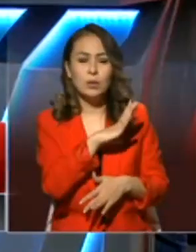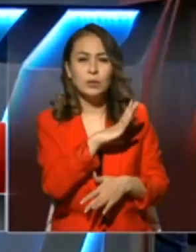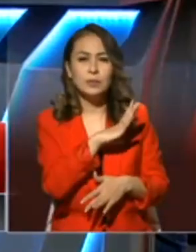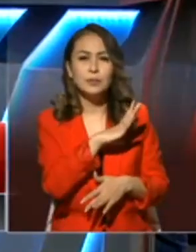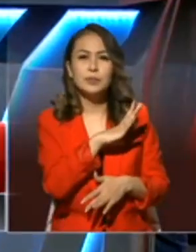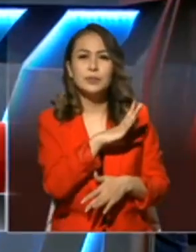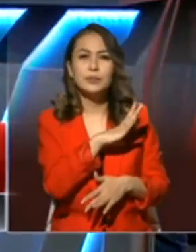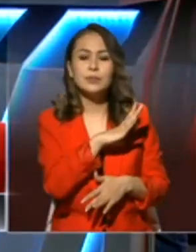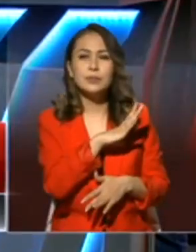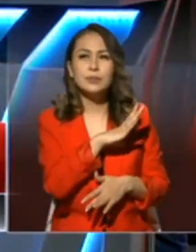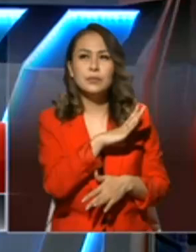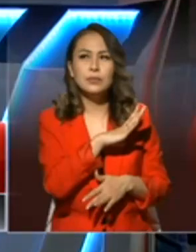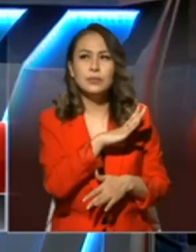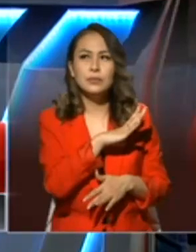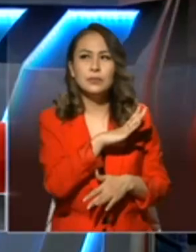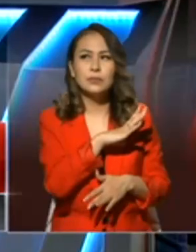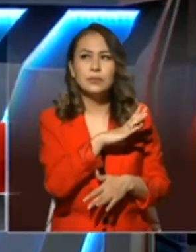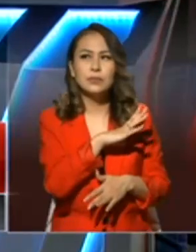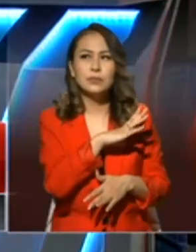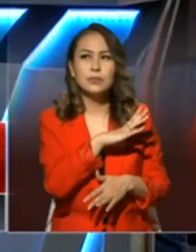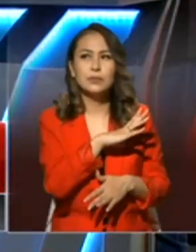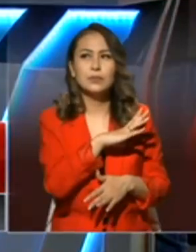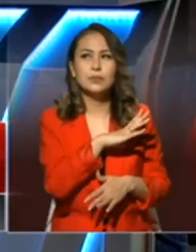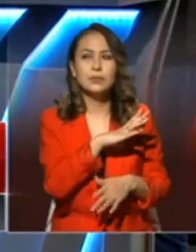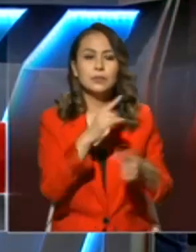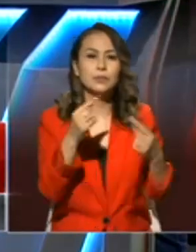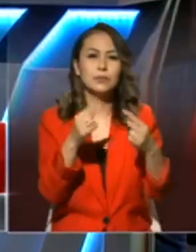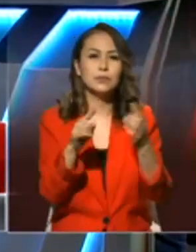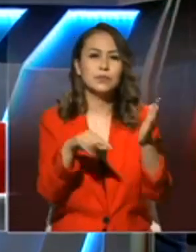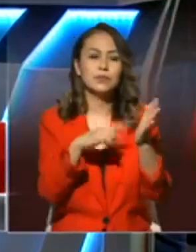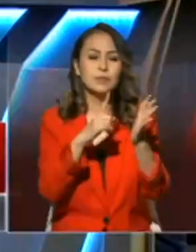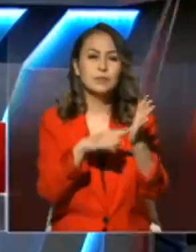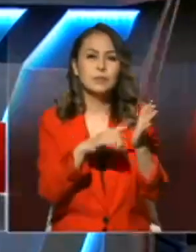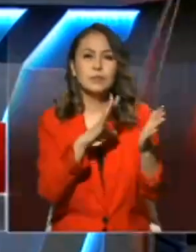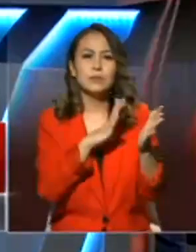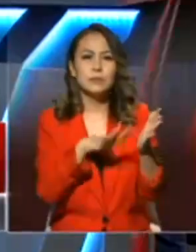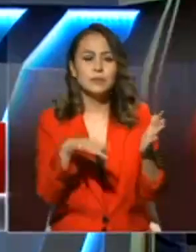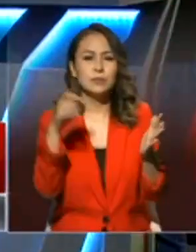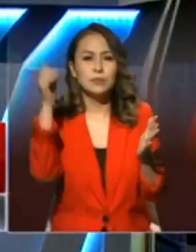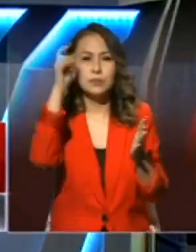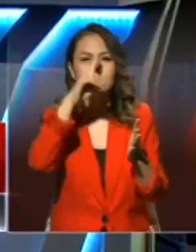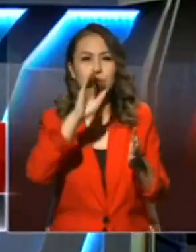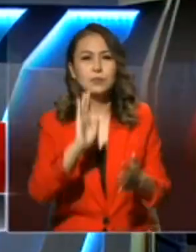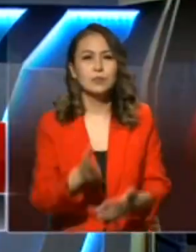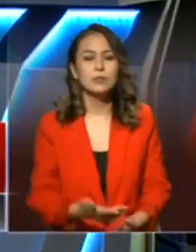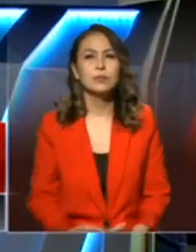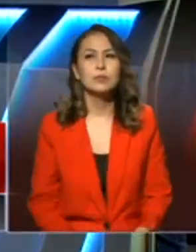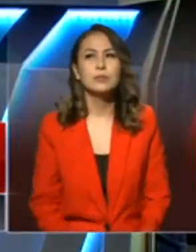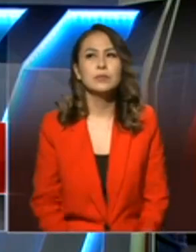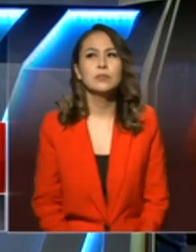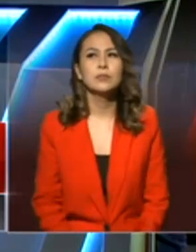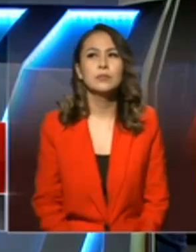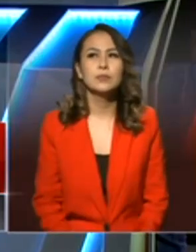отқан депутат. Содан кейін ол кезде неге ол нен сұрақ көтермегенін енді білмейміз. Бұл